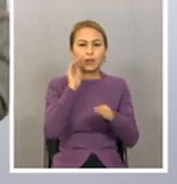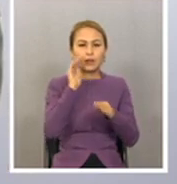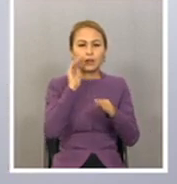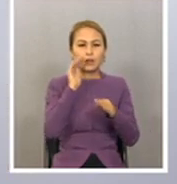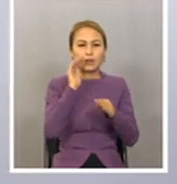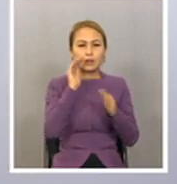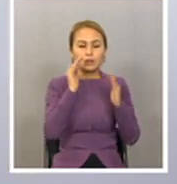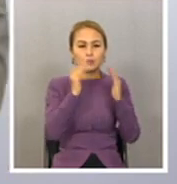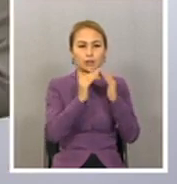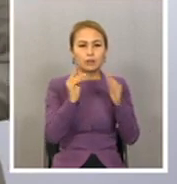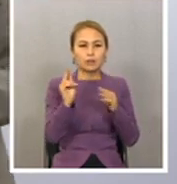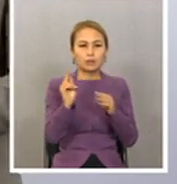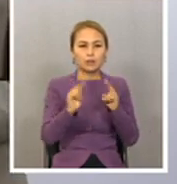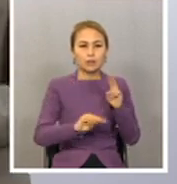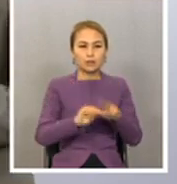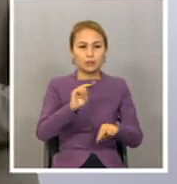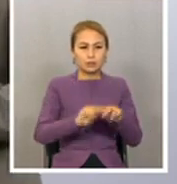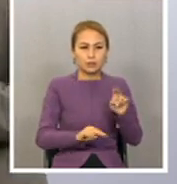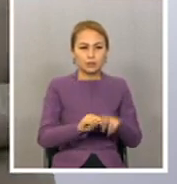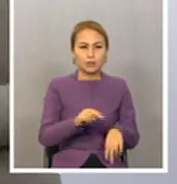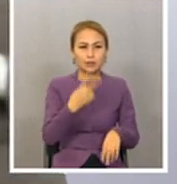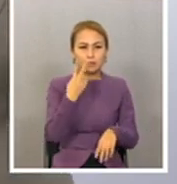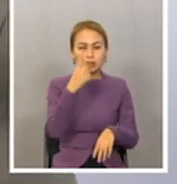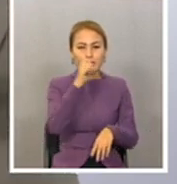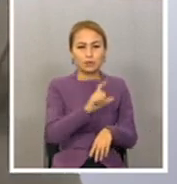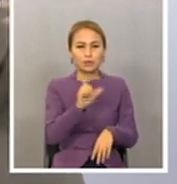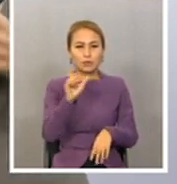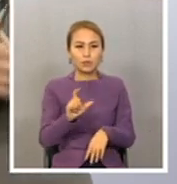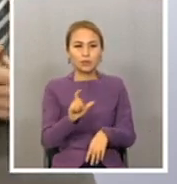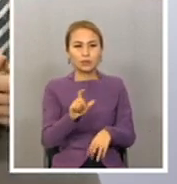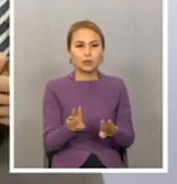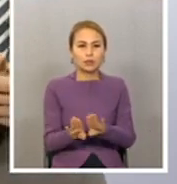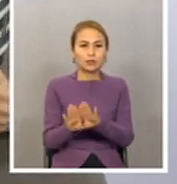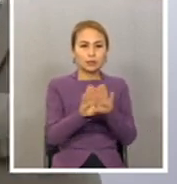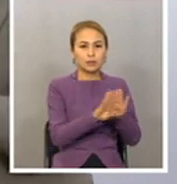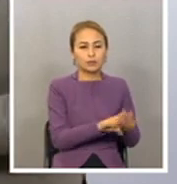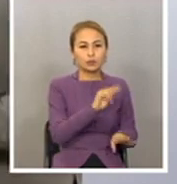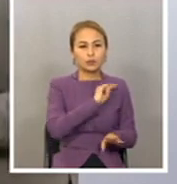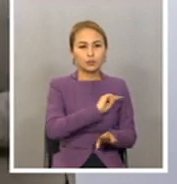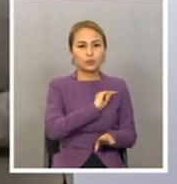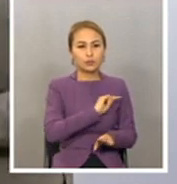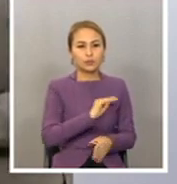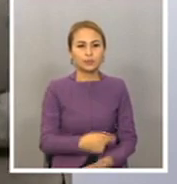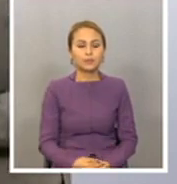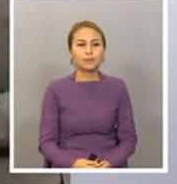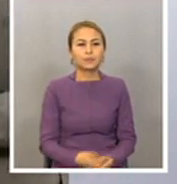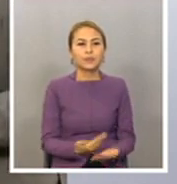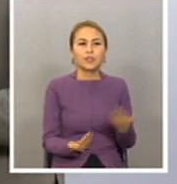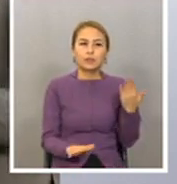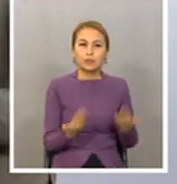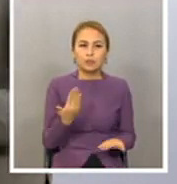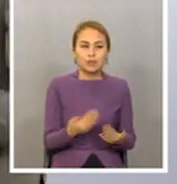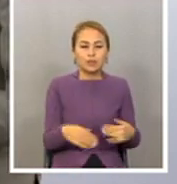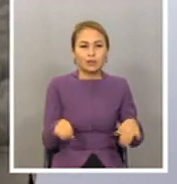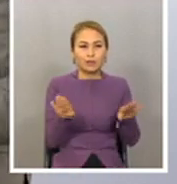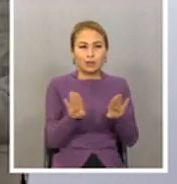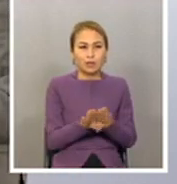жердегі қора салу 2 адамға да ортақ жұмыс болып тұр. Немесе, дәл сол